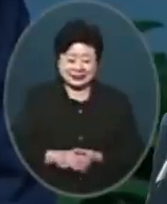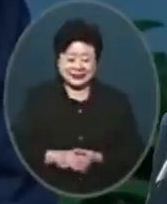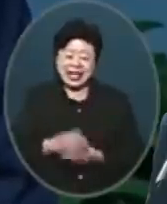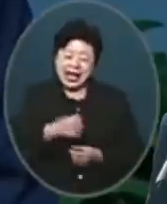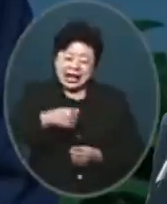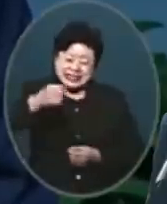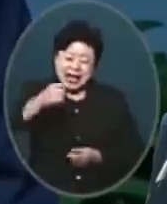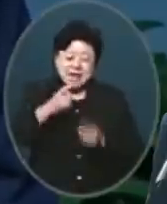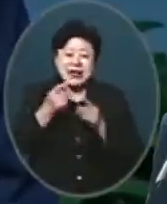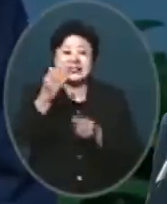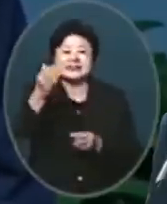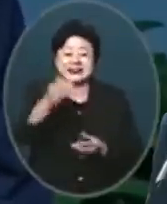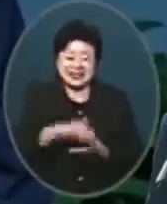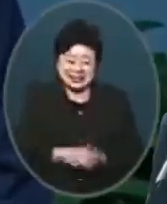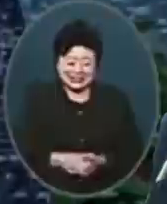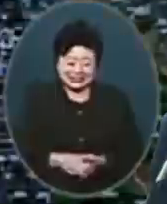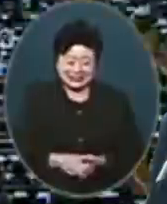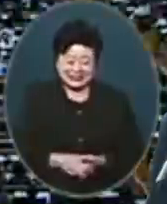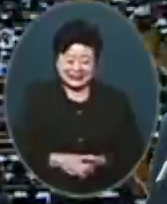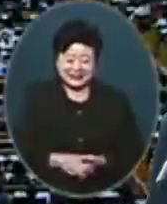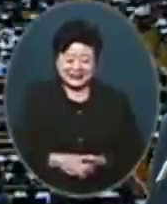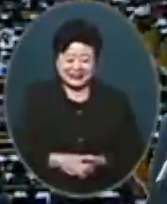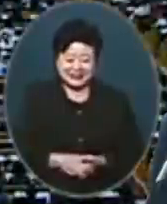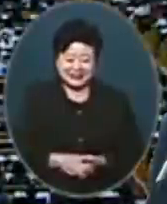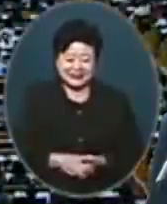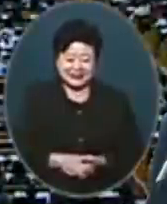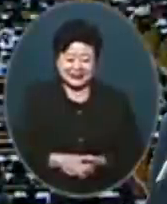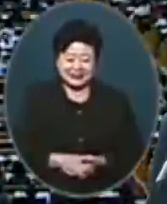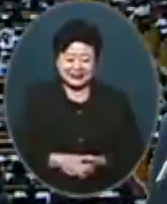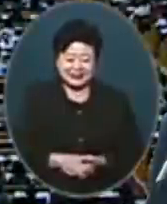가자고 말씀하시는 것입니다.